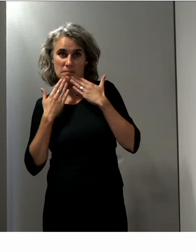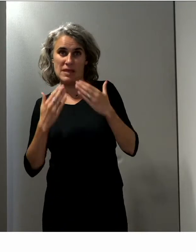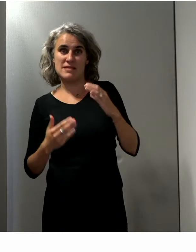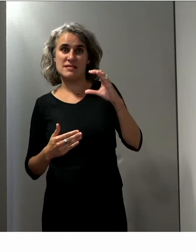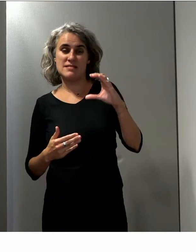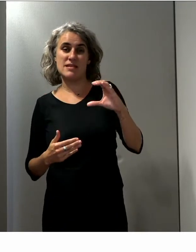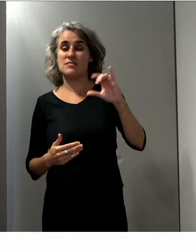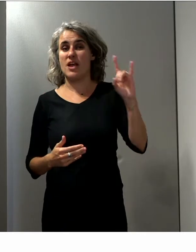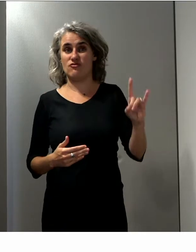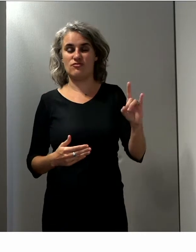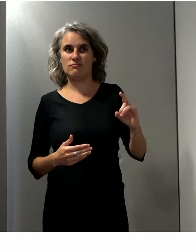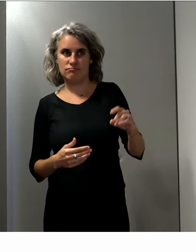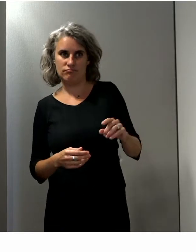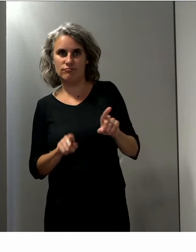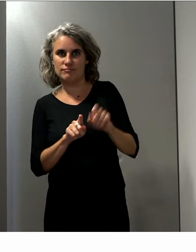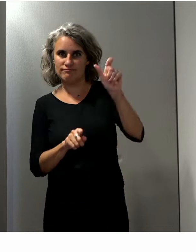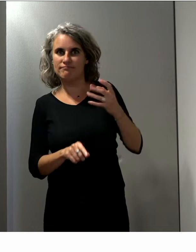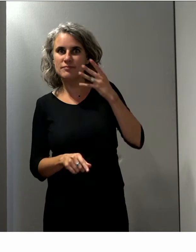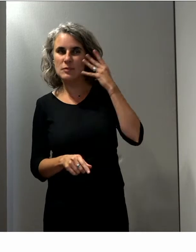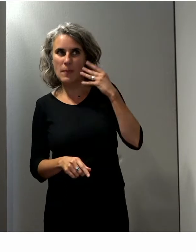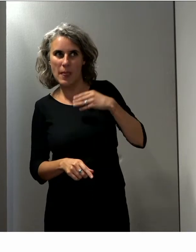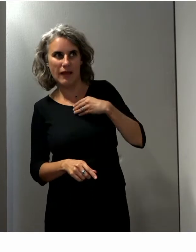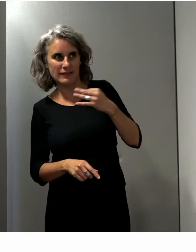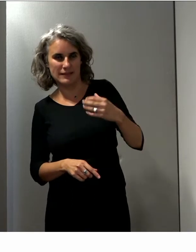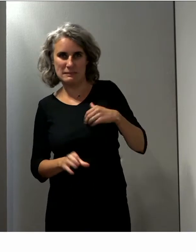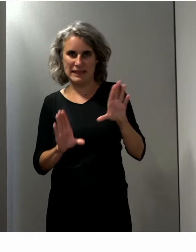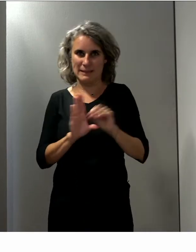nous avoir invités aujourd'hui à présenter notre initiative.